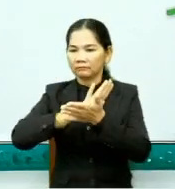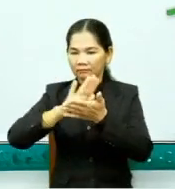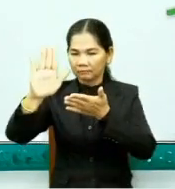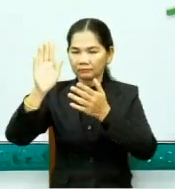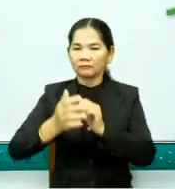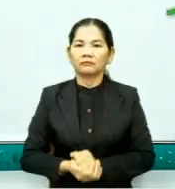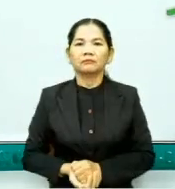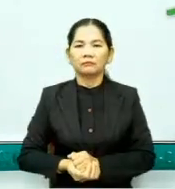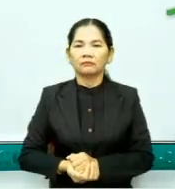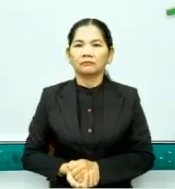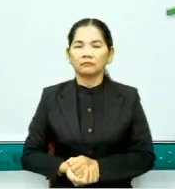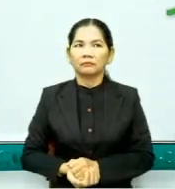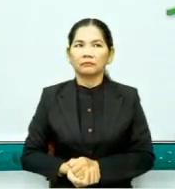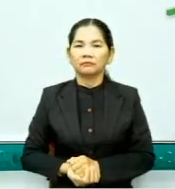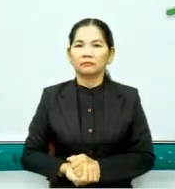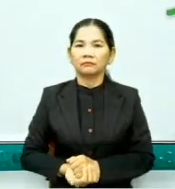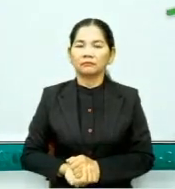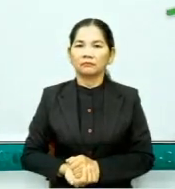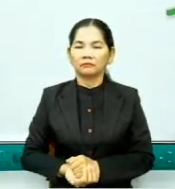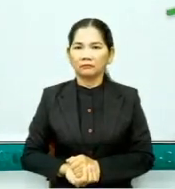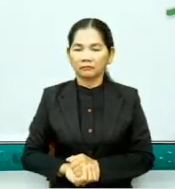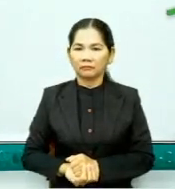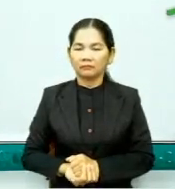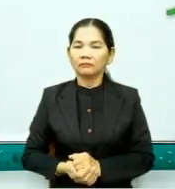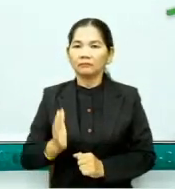sạch sạch